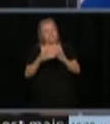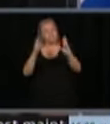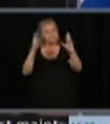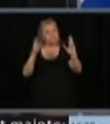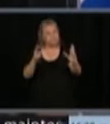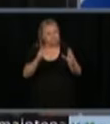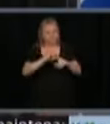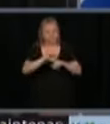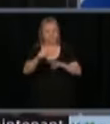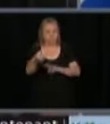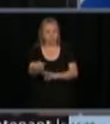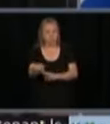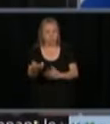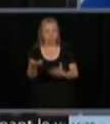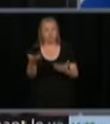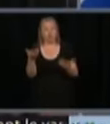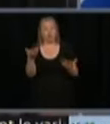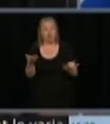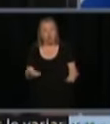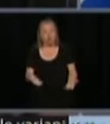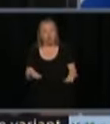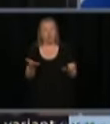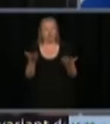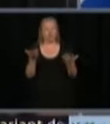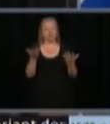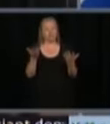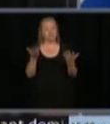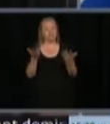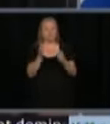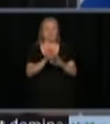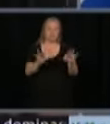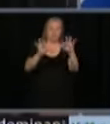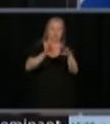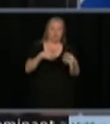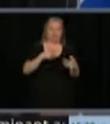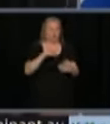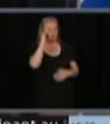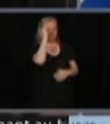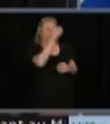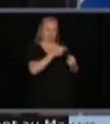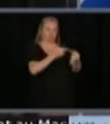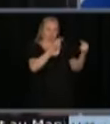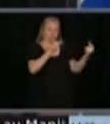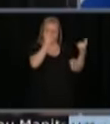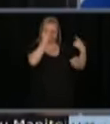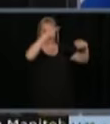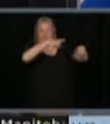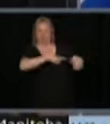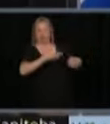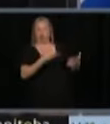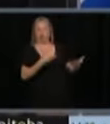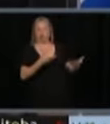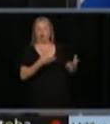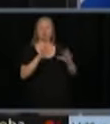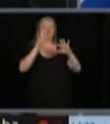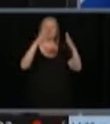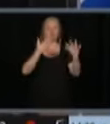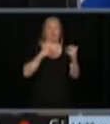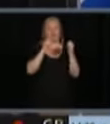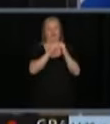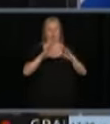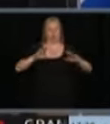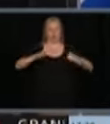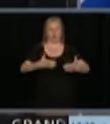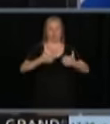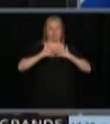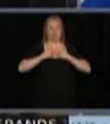s'entendre avec les oppositions. Ça se ferait via la commission de la santé. Donc, je